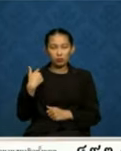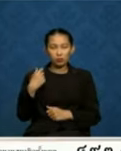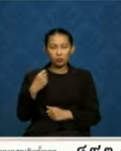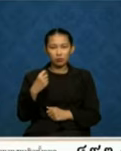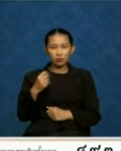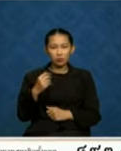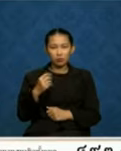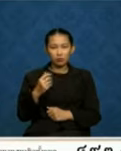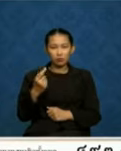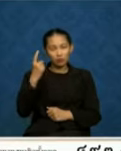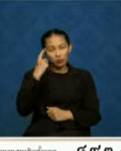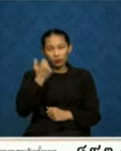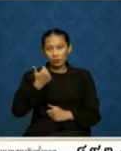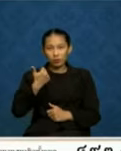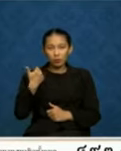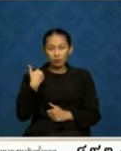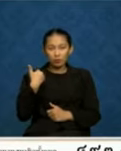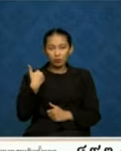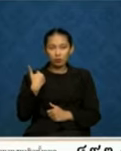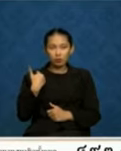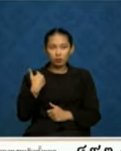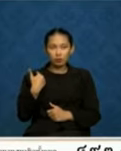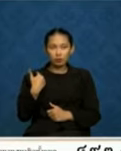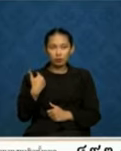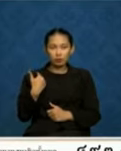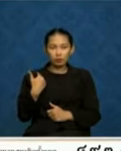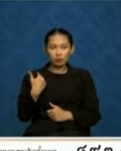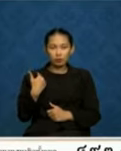าชิกเห็นเป็นอย่างอื่นไหมครับ